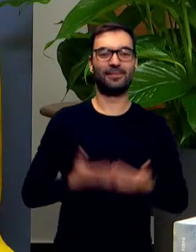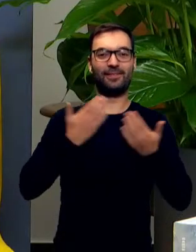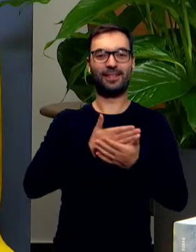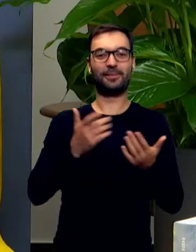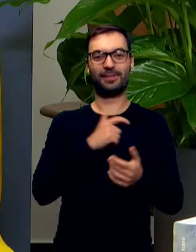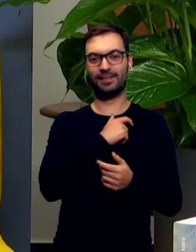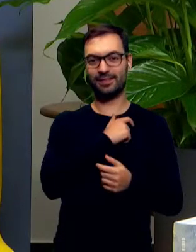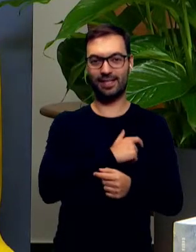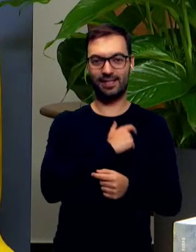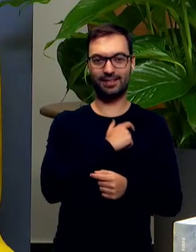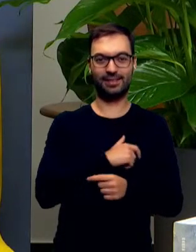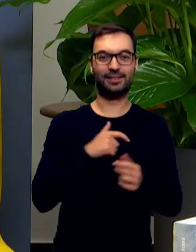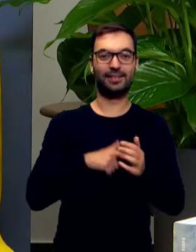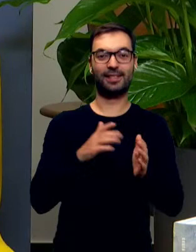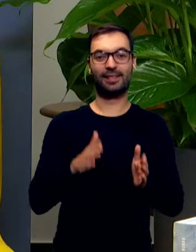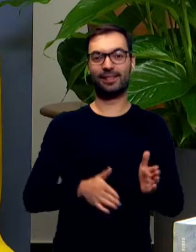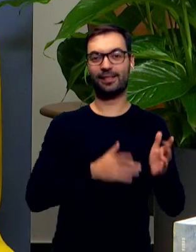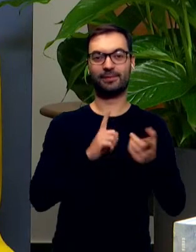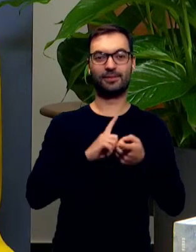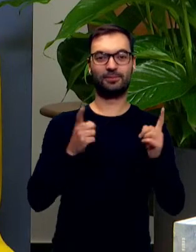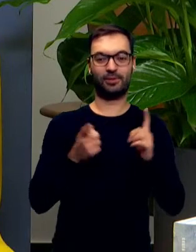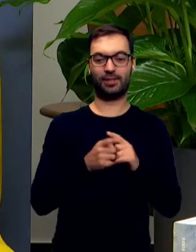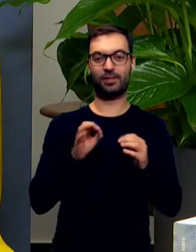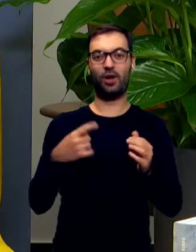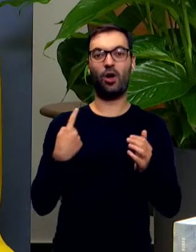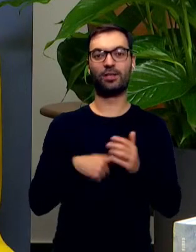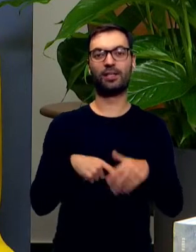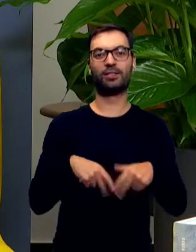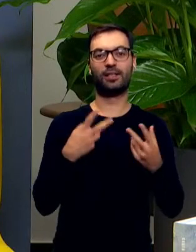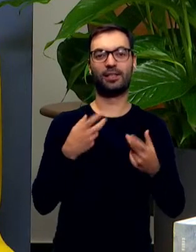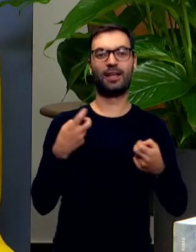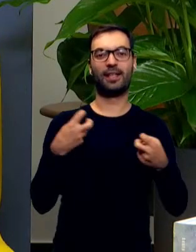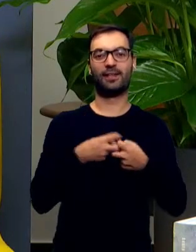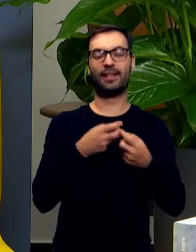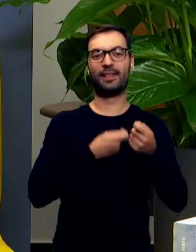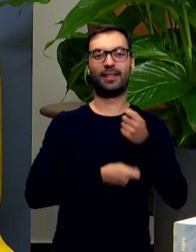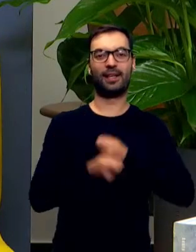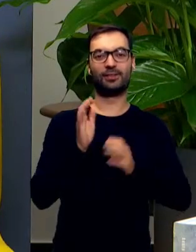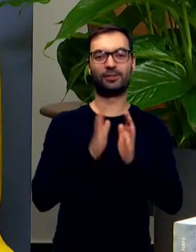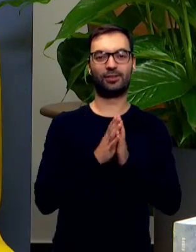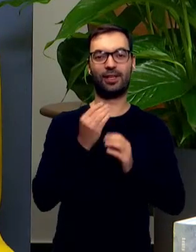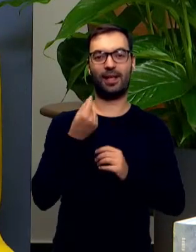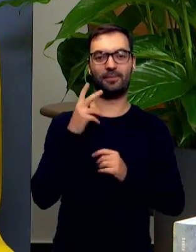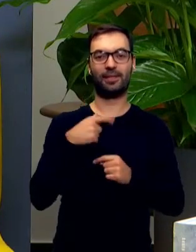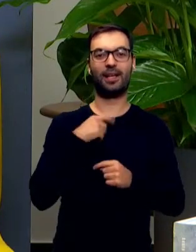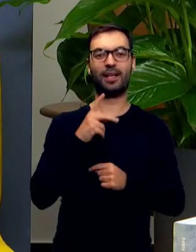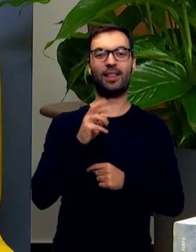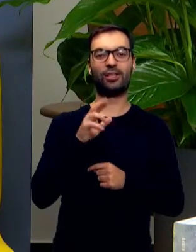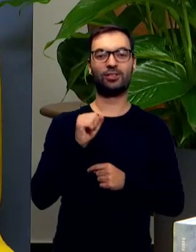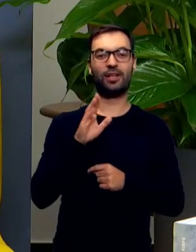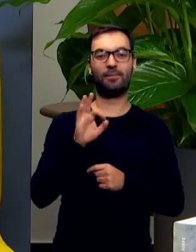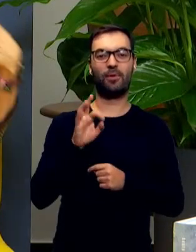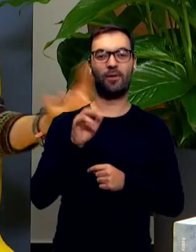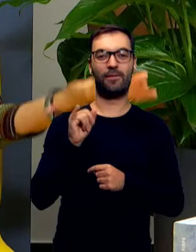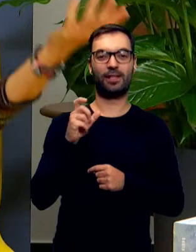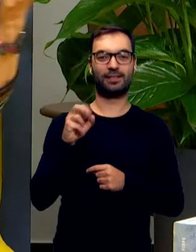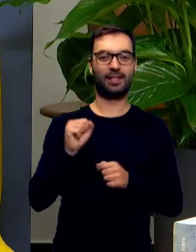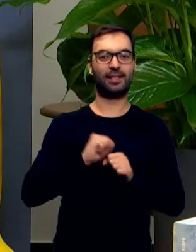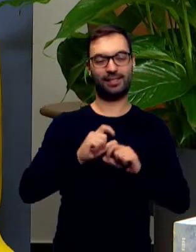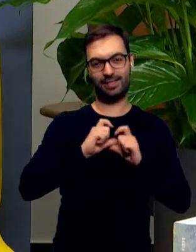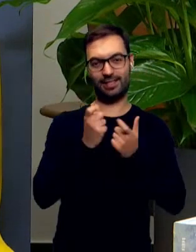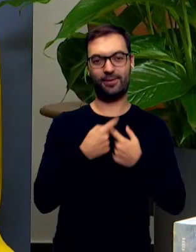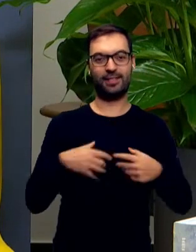Witam Państwa bardzo serdecznie. To jest kolejne spotkanie w ostatnim dniu wirtualnych targów książki Empiku. Ja się nazywam Katarzyna Borowiecka, jest z nami oczywiście